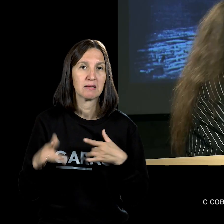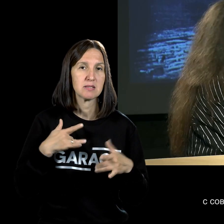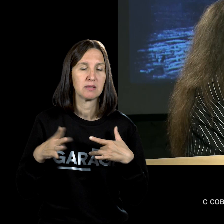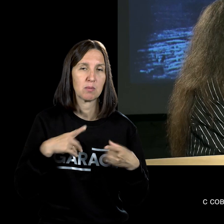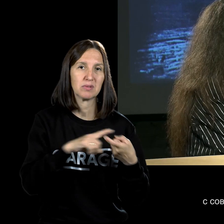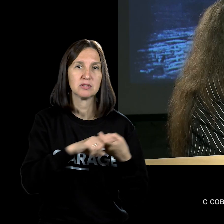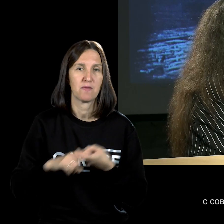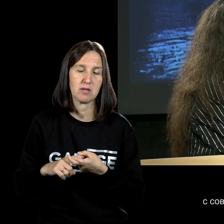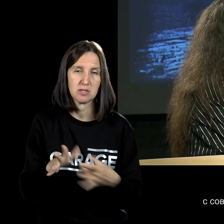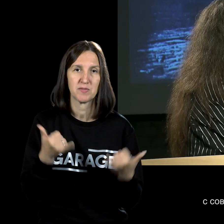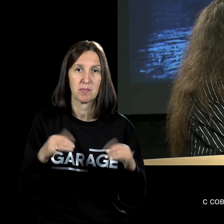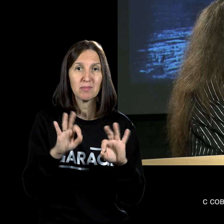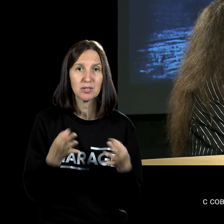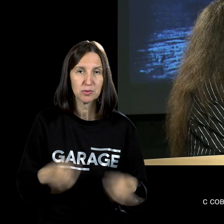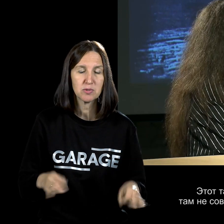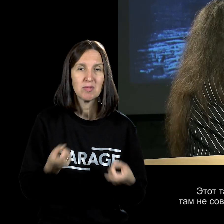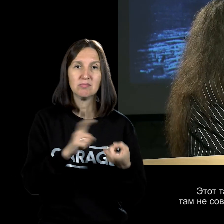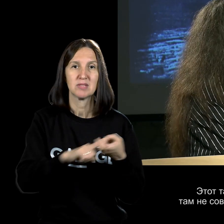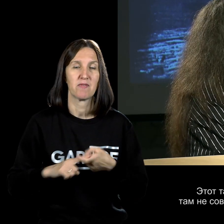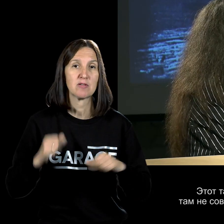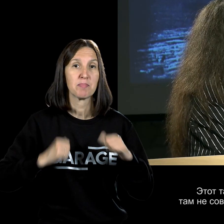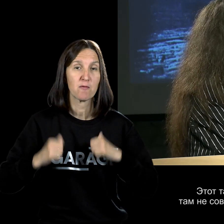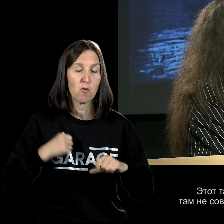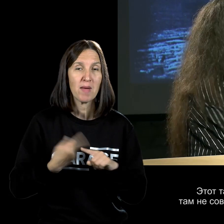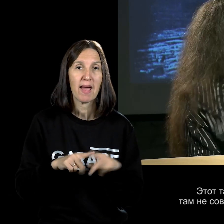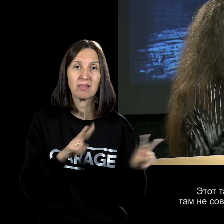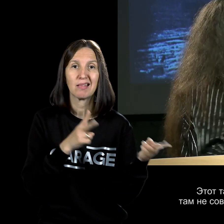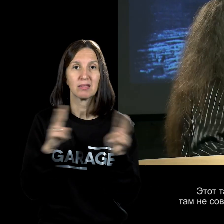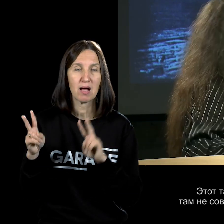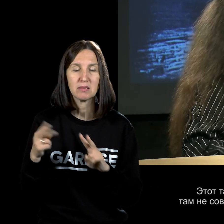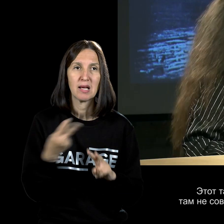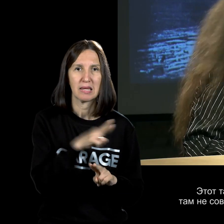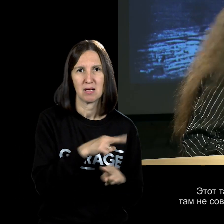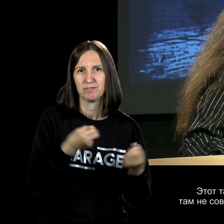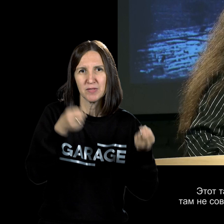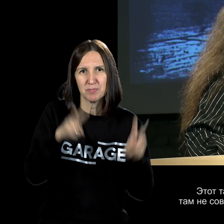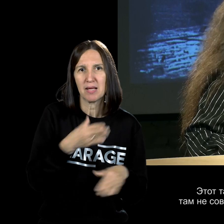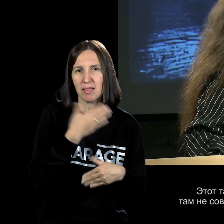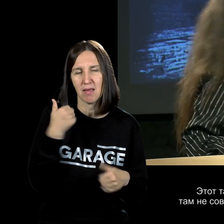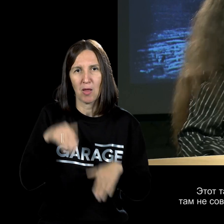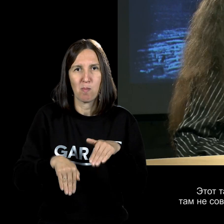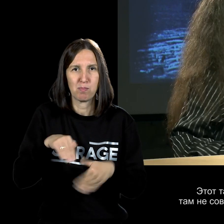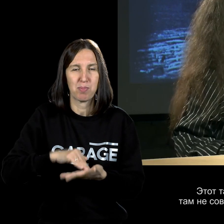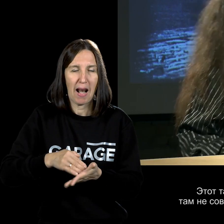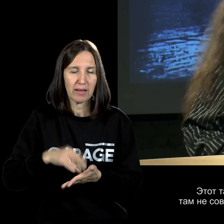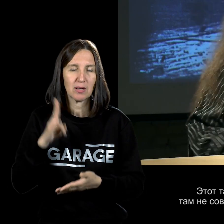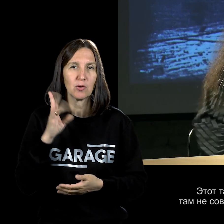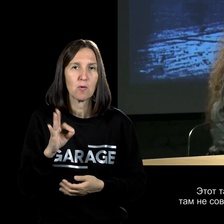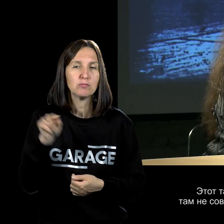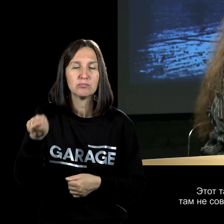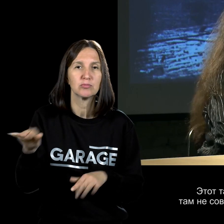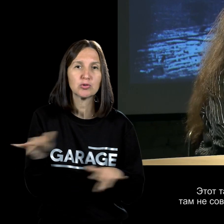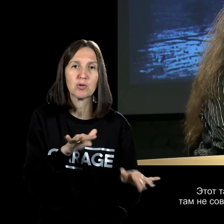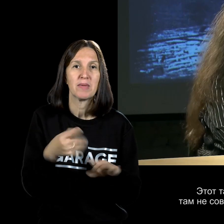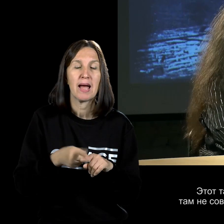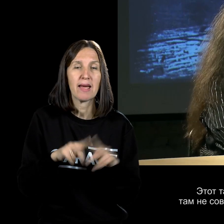был связан с современным искусством, был связан с перформансом. Это танец, который я не специалист по балету. Но как бы что там